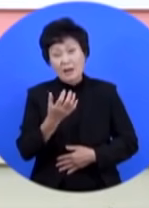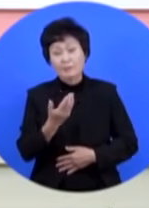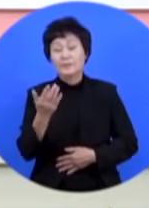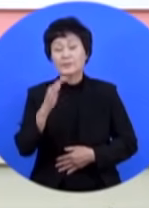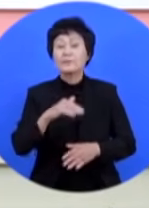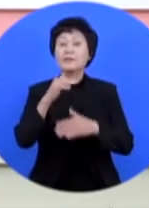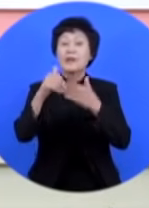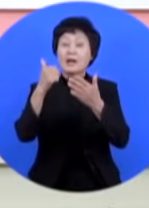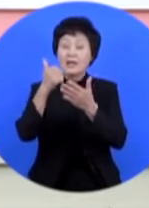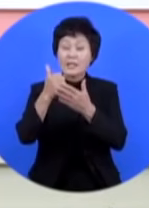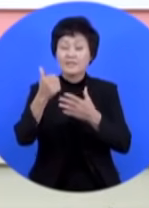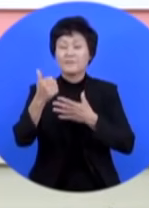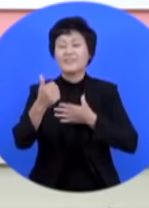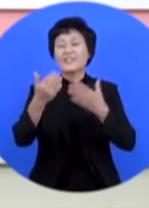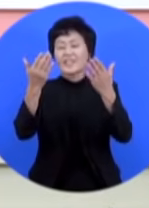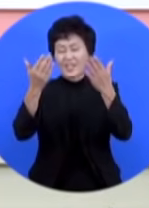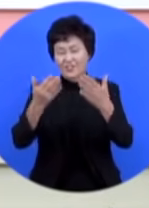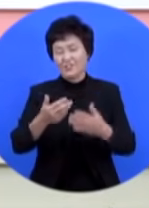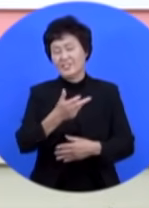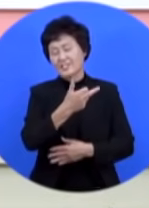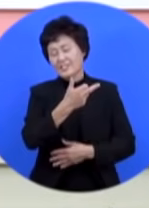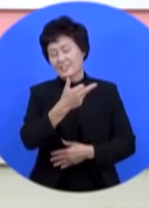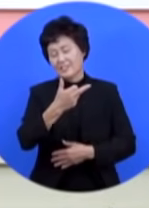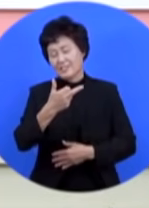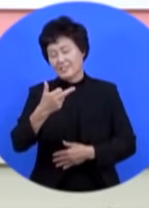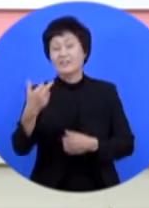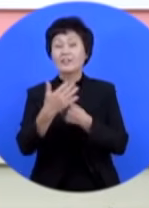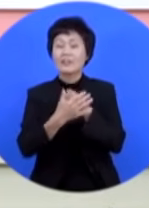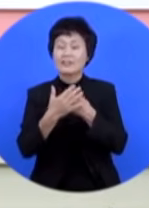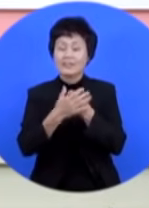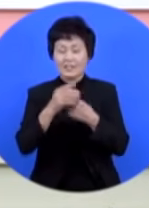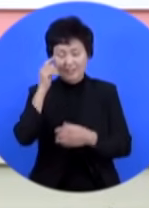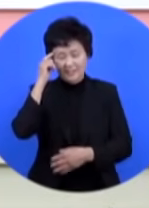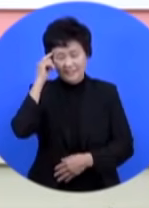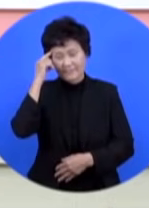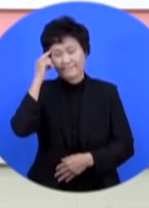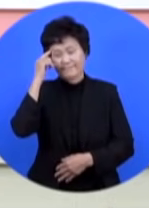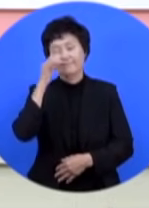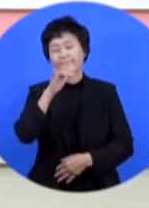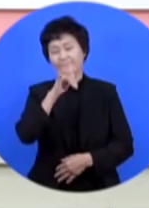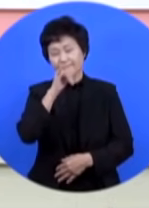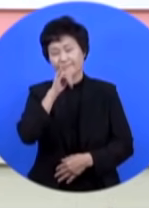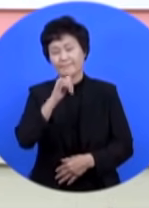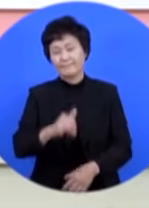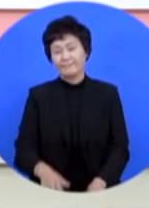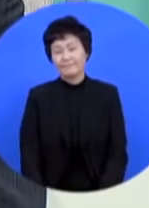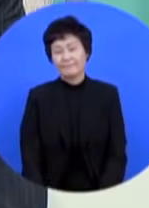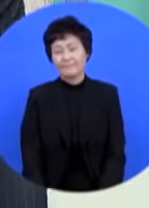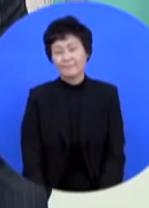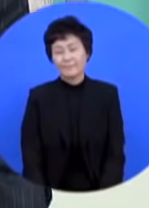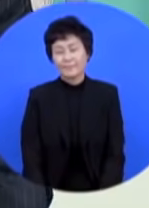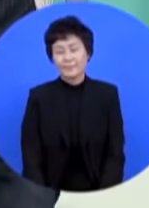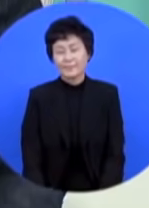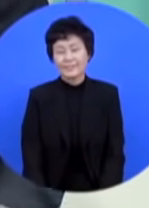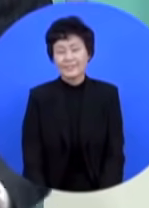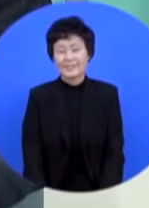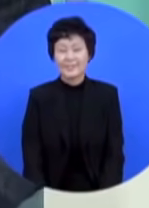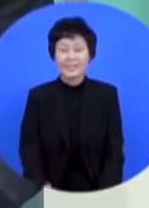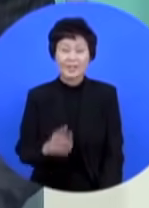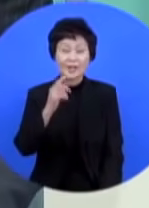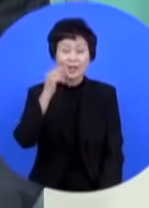하나님께서 내게 주신 큰 은혜가 아닌가 그렇게 생각을 하고 있습니다. 네. 예, 예. 하여튼 목사님 오늘